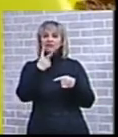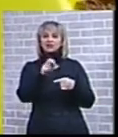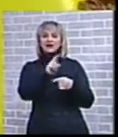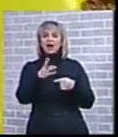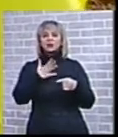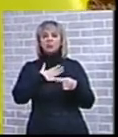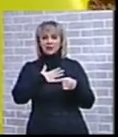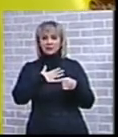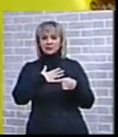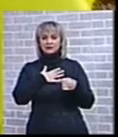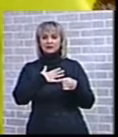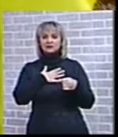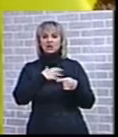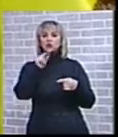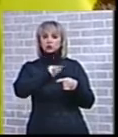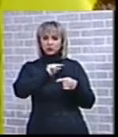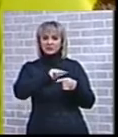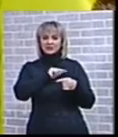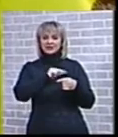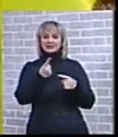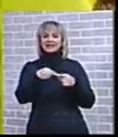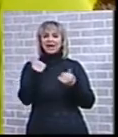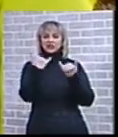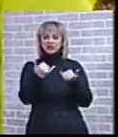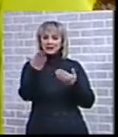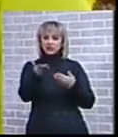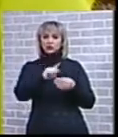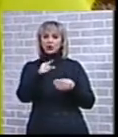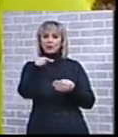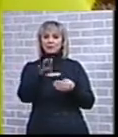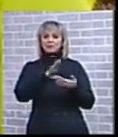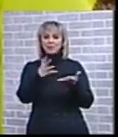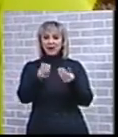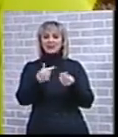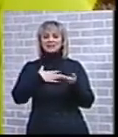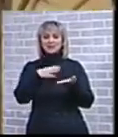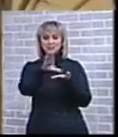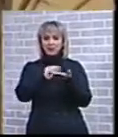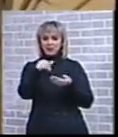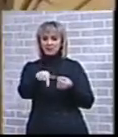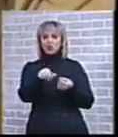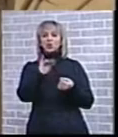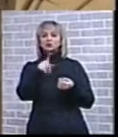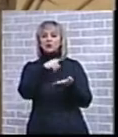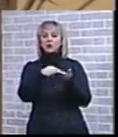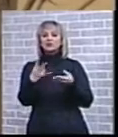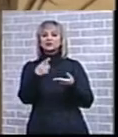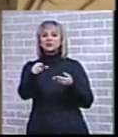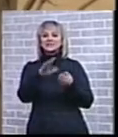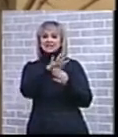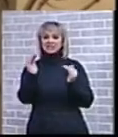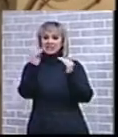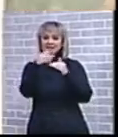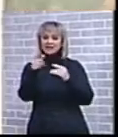как мы трудимся для них, и чтобы они брали с нас пример. Южному городу нужны